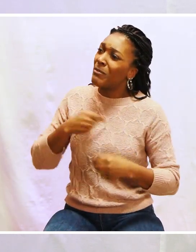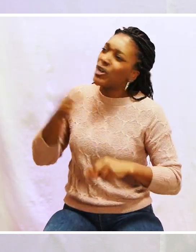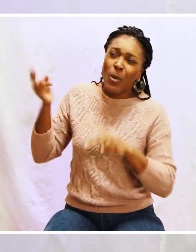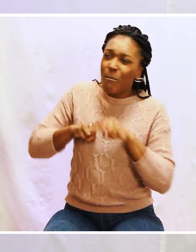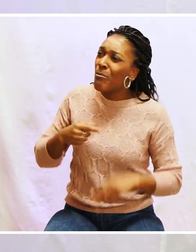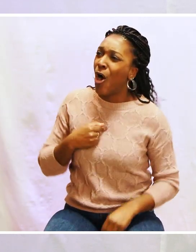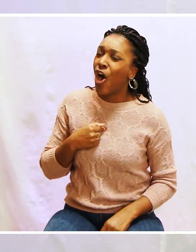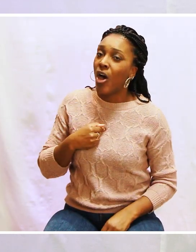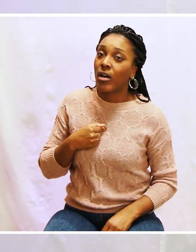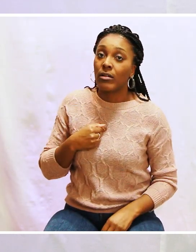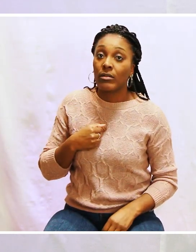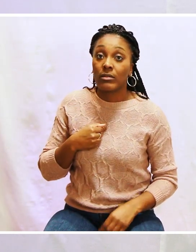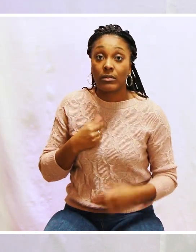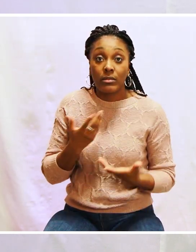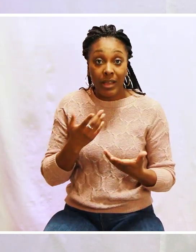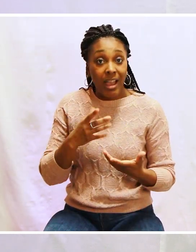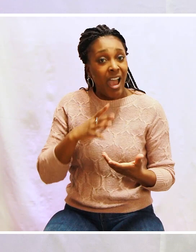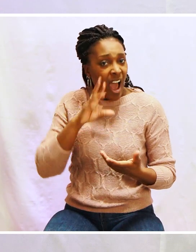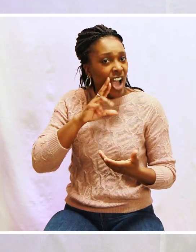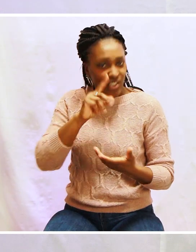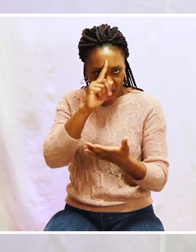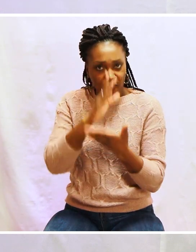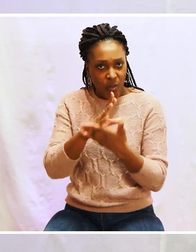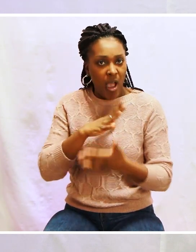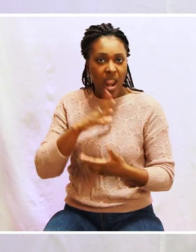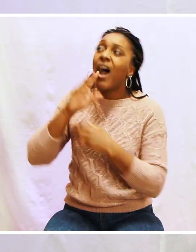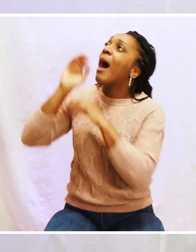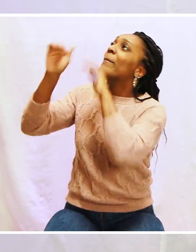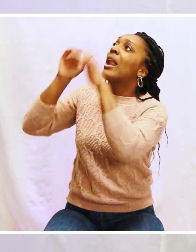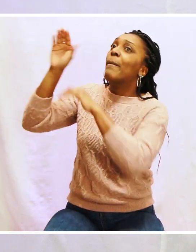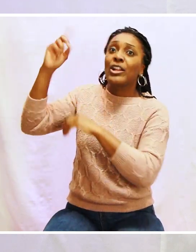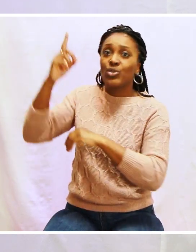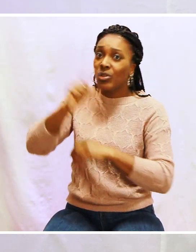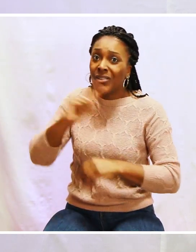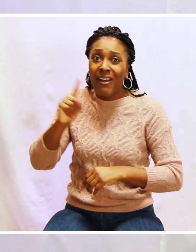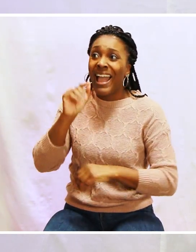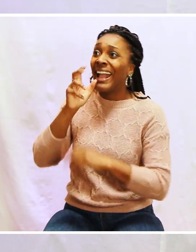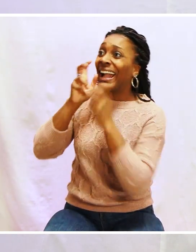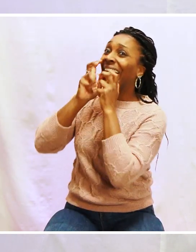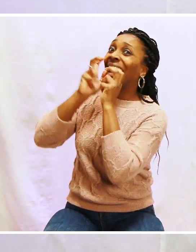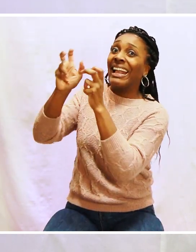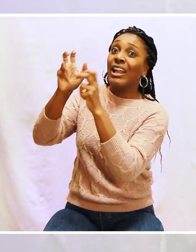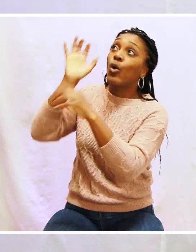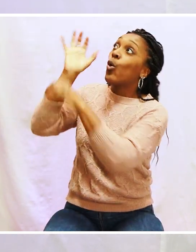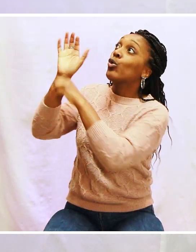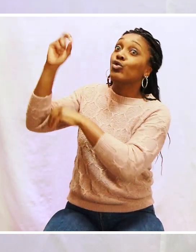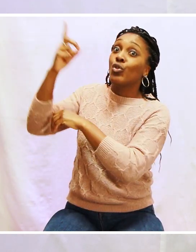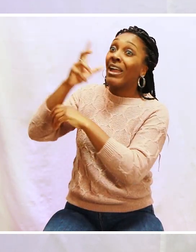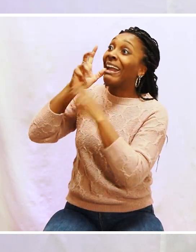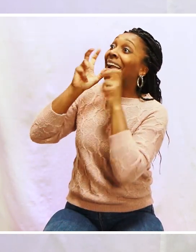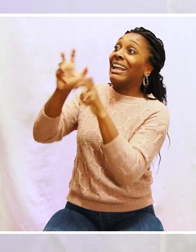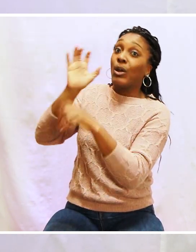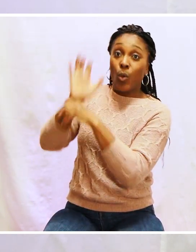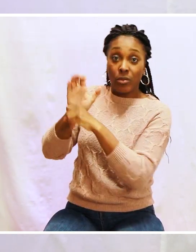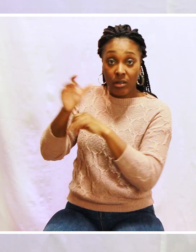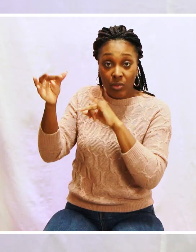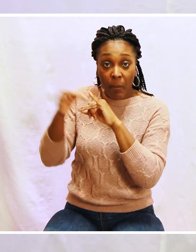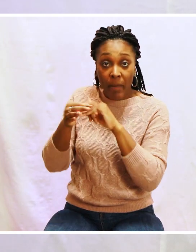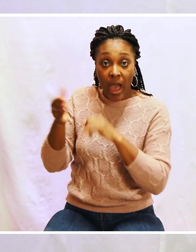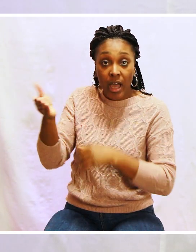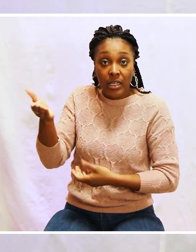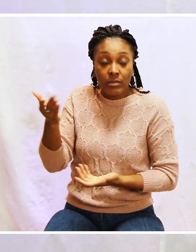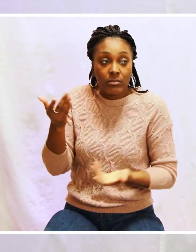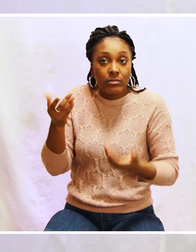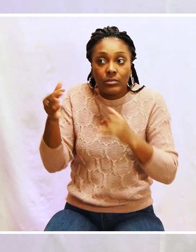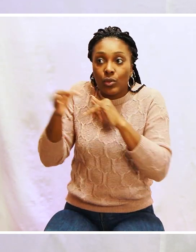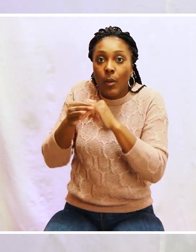C'est même pas à Dieu alors qu'elle a la foi. C'est plus à Dieu qu'elle crie, c'est contre son mari qu'elle crie. Elle sait très bien que son mari ne peut pas